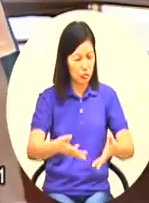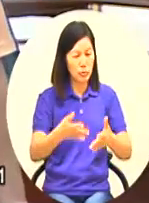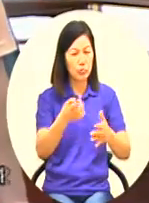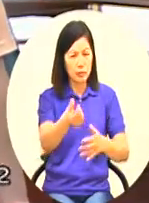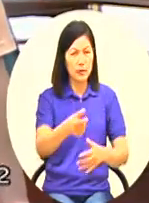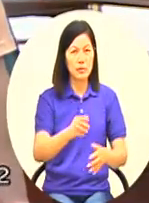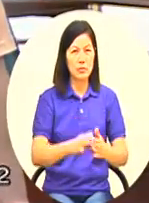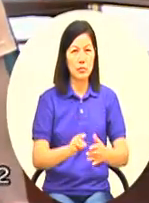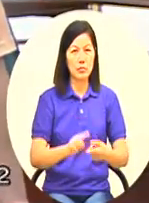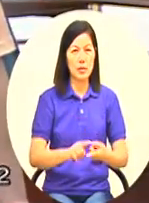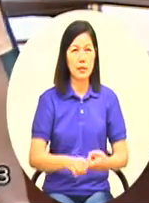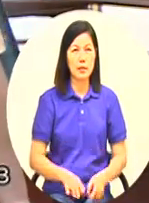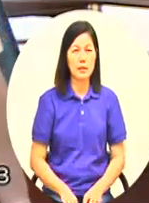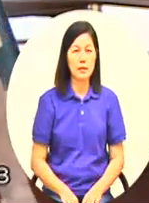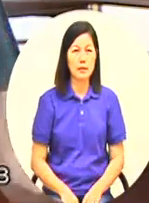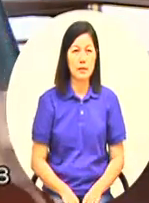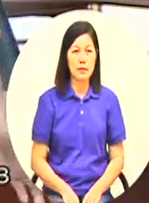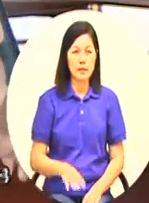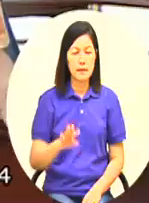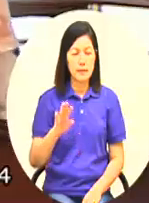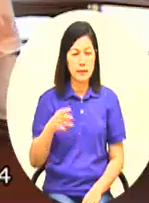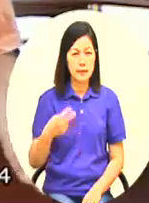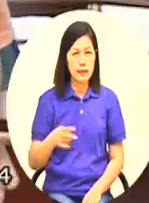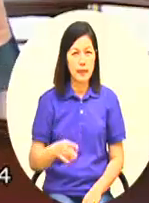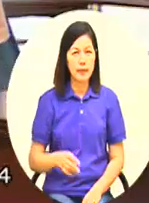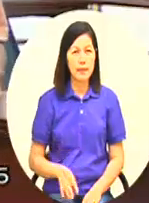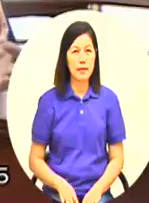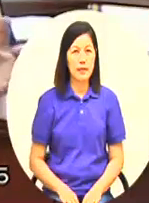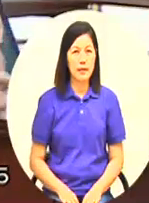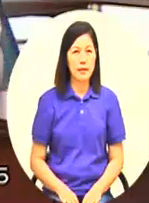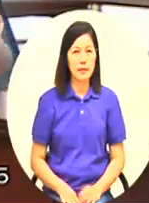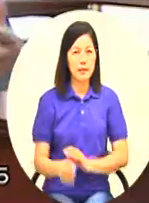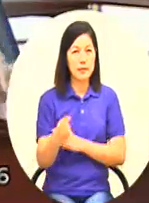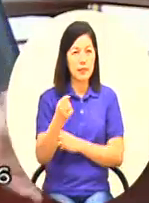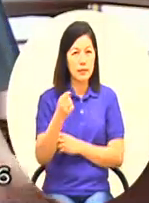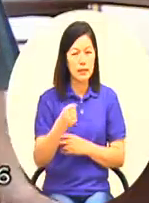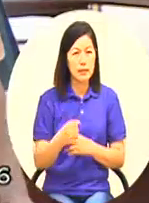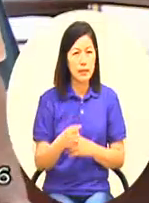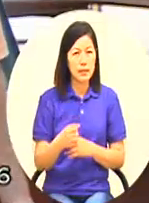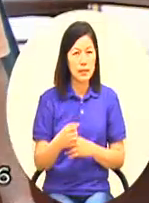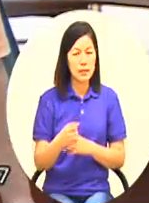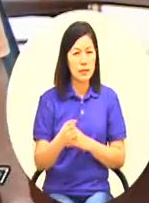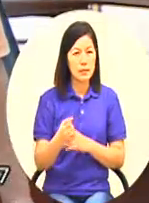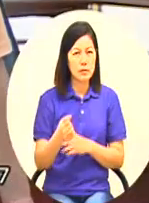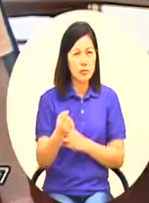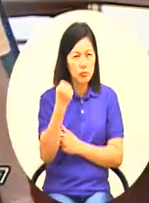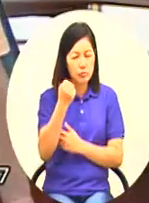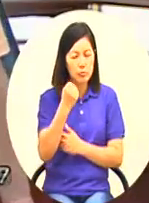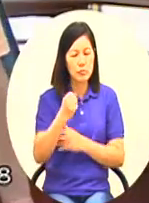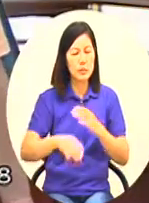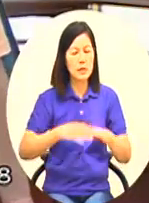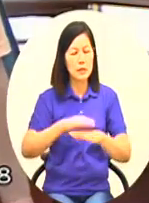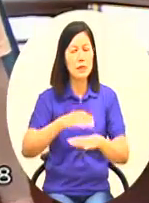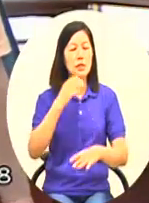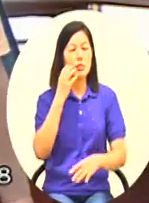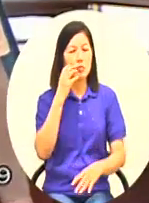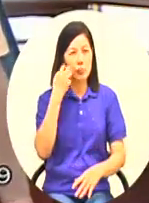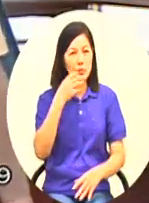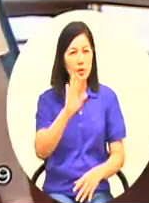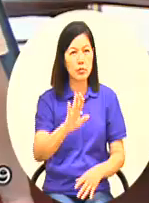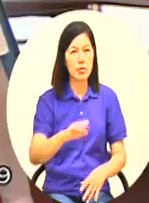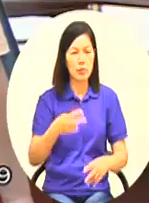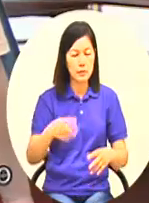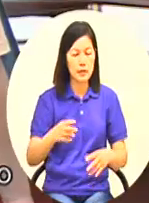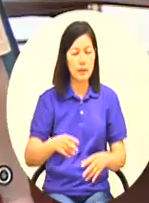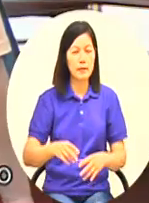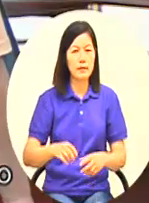的营养。有些时间有那个间歇讲，恁的努力已经有足够成果出来嘛？我是建议啦，哈，去加强。当